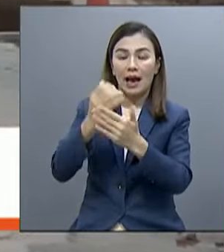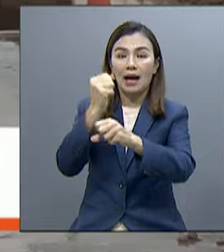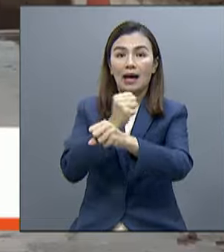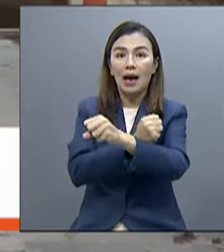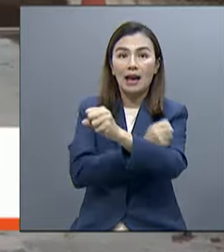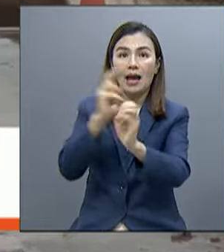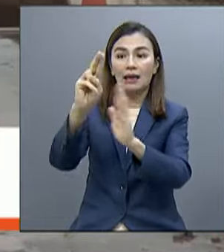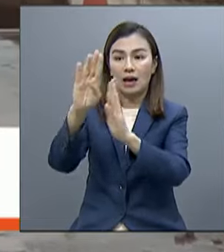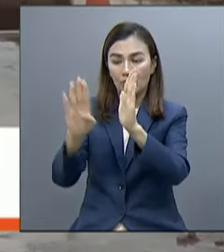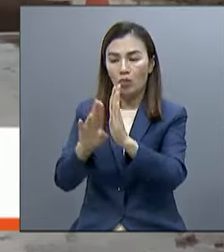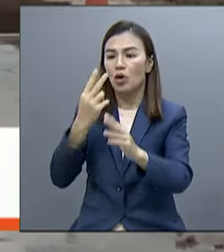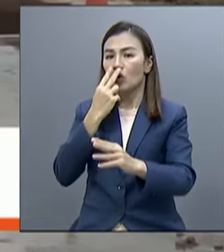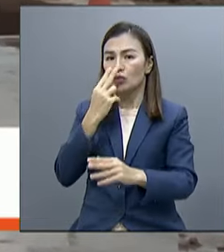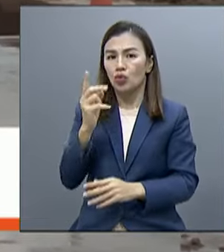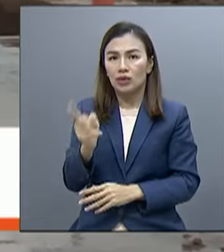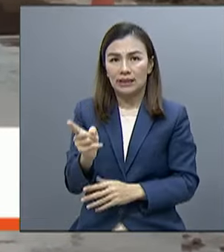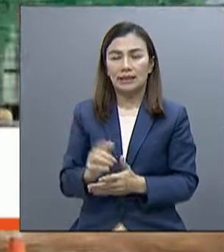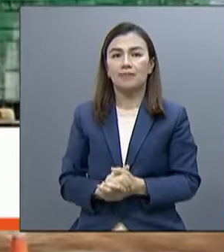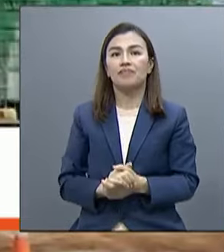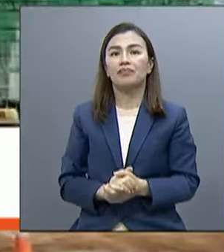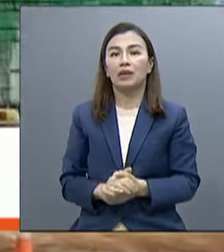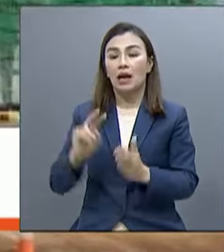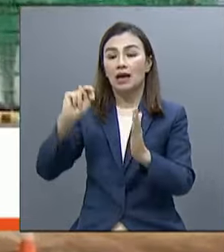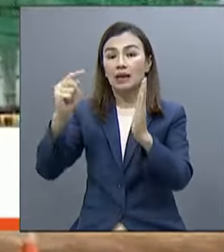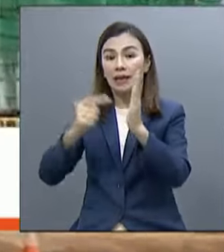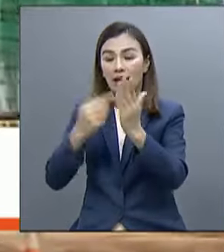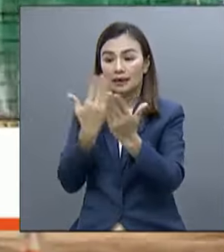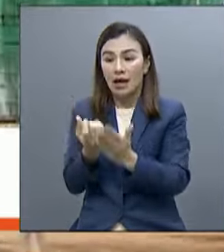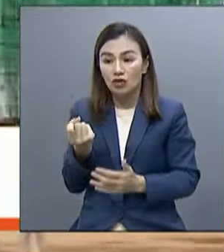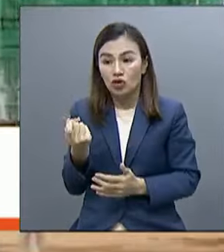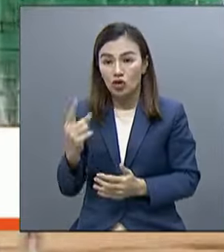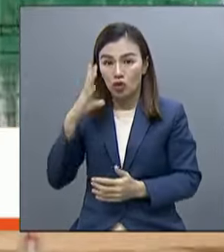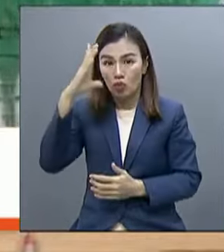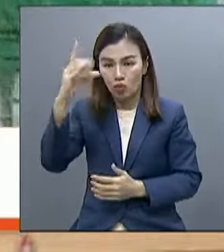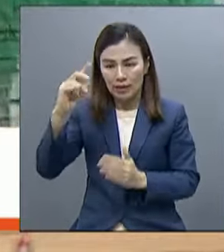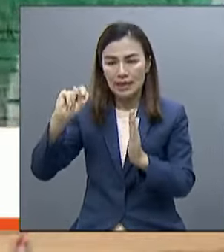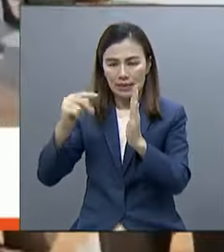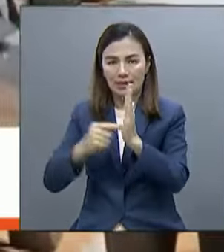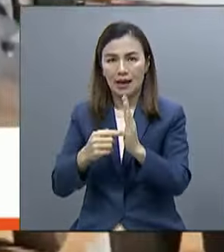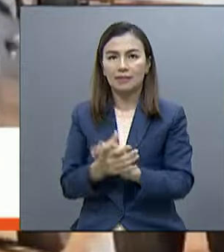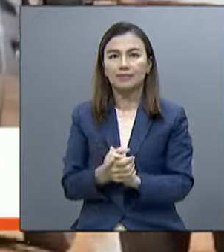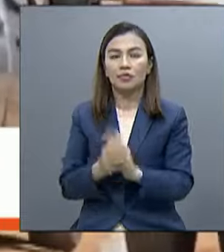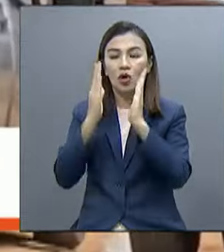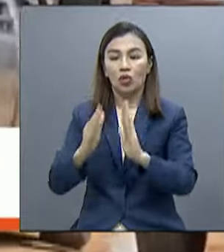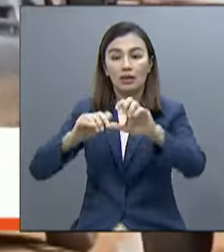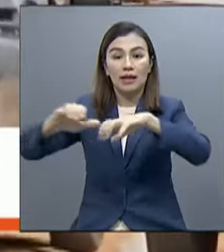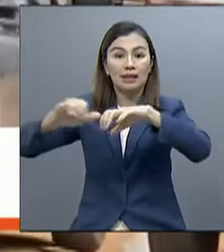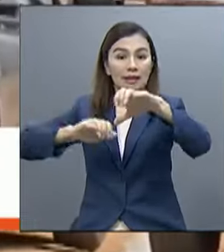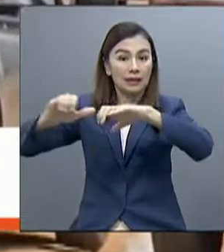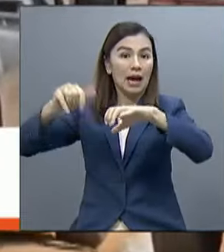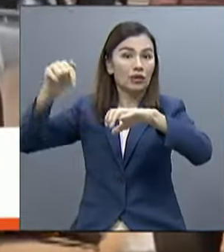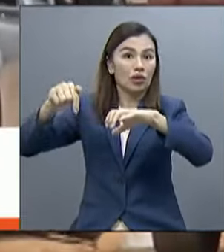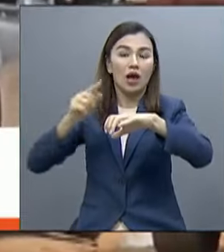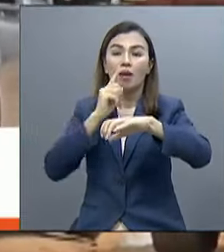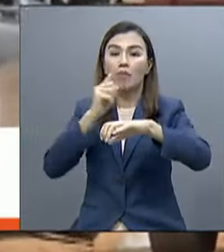ระบบมากขึ้นโดยนัดจ่ายค่าจ้างเป็นเงินสดภายในวันพรุ่งนี้ผู้จัดการโครงการชี้แจงว่าแรงงาน